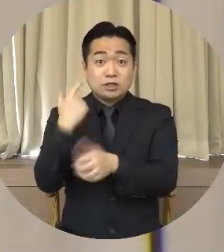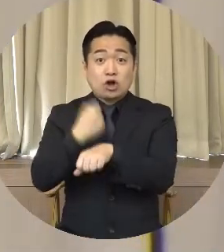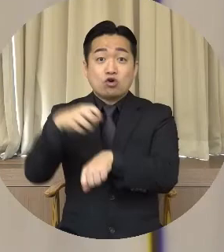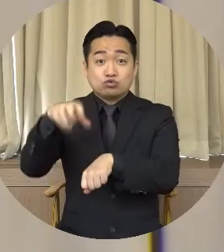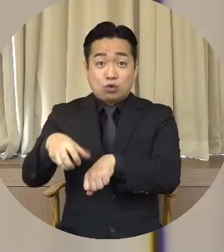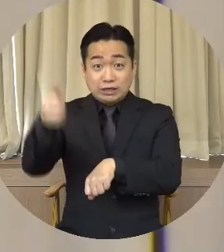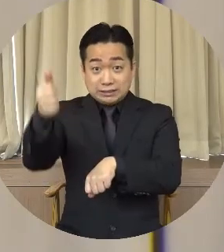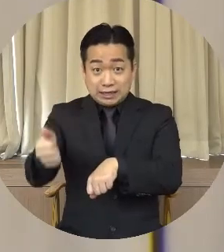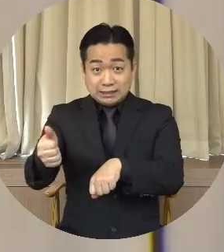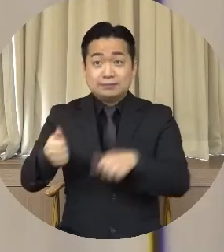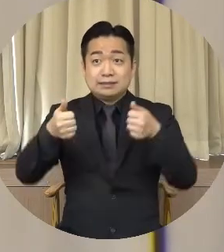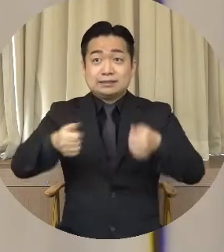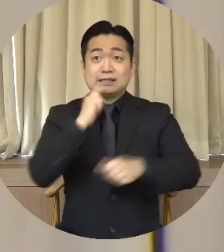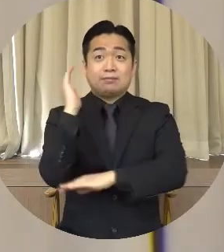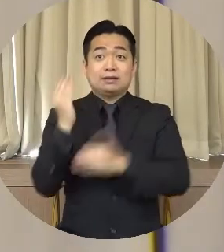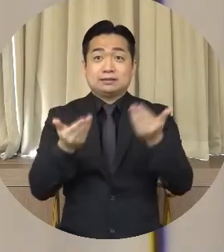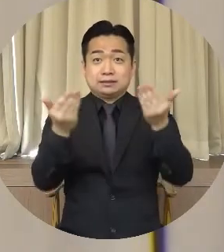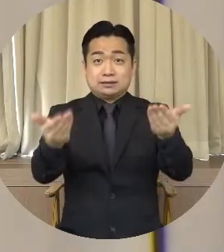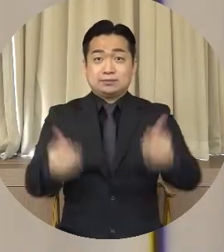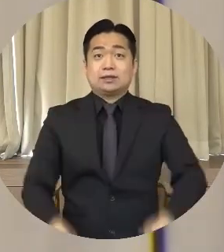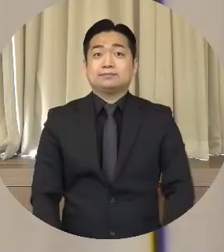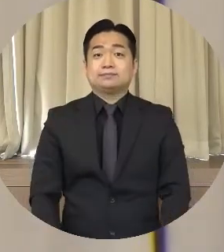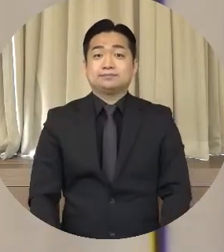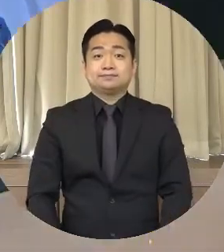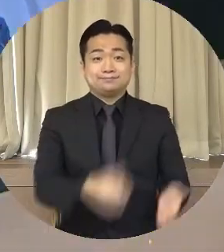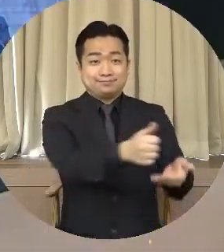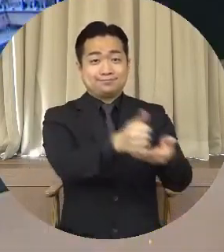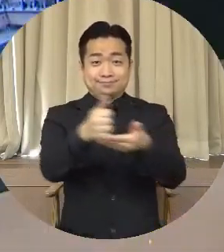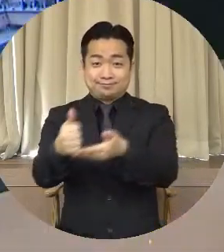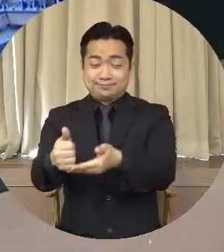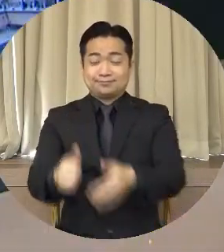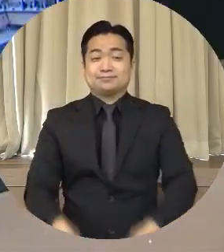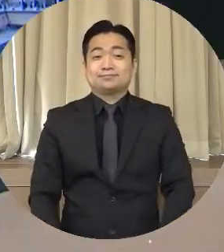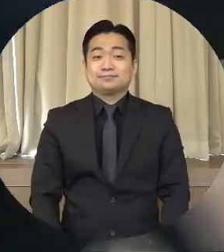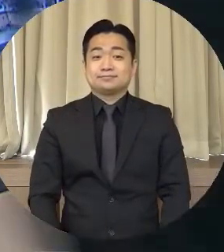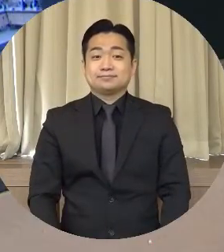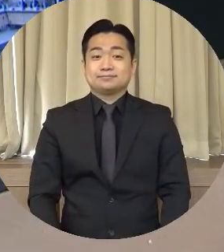해주겠습니다. 원장님 앞으로 나와주시기 바랍니다.